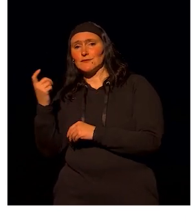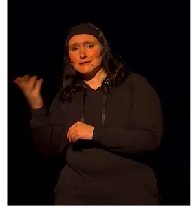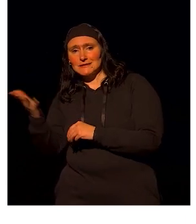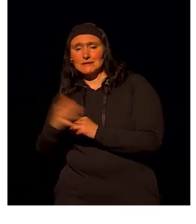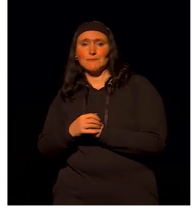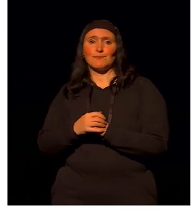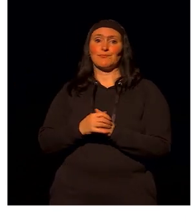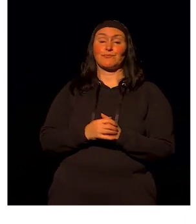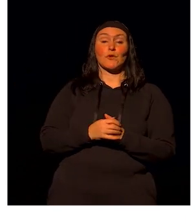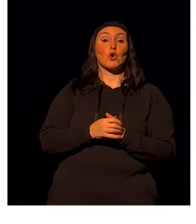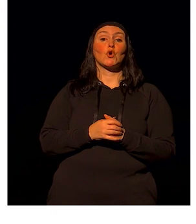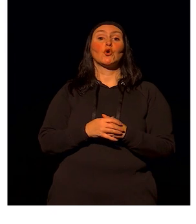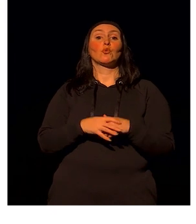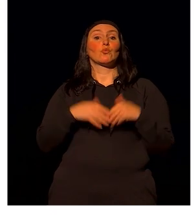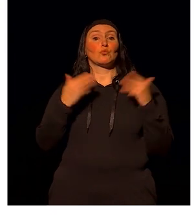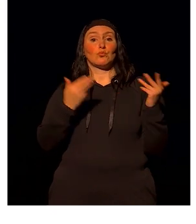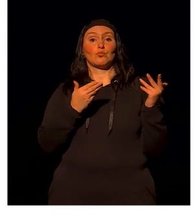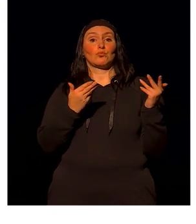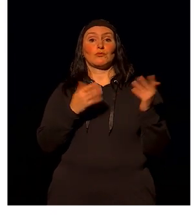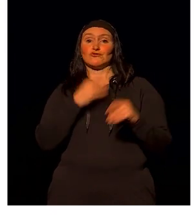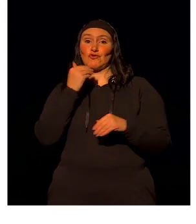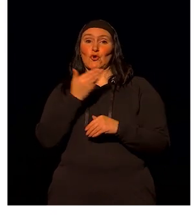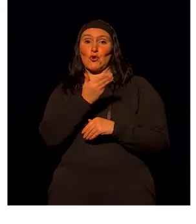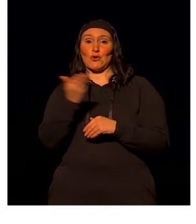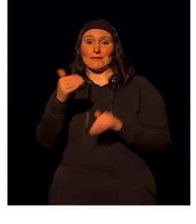seid. Ich würde gerne mit